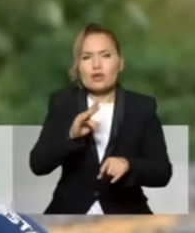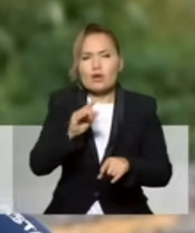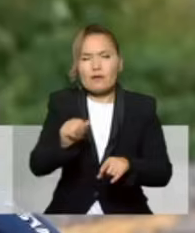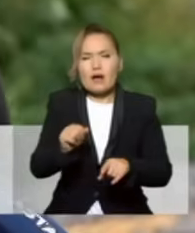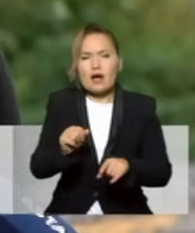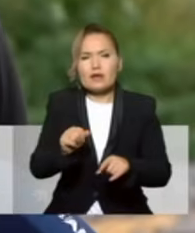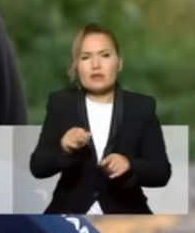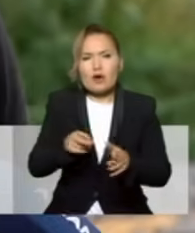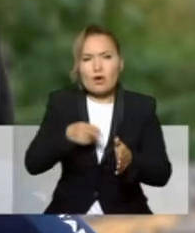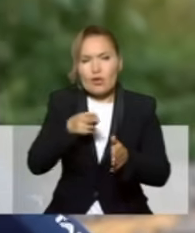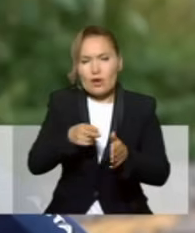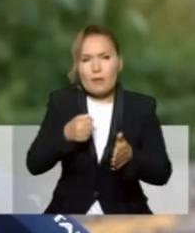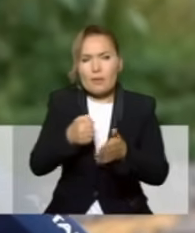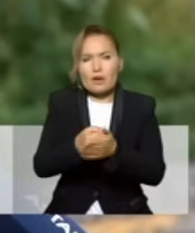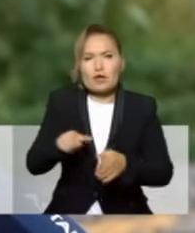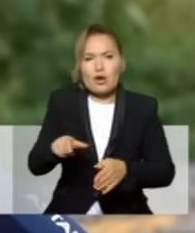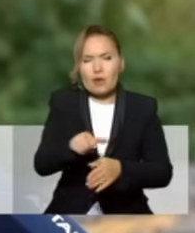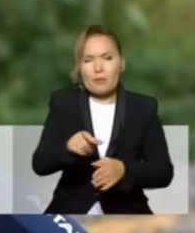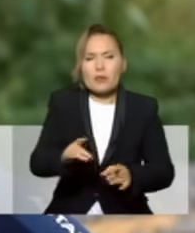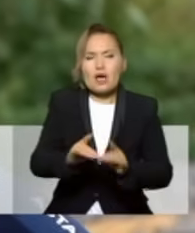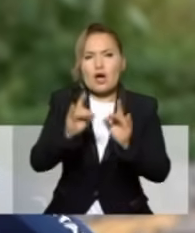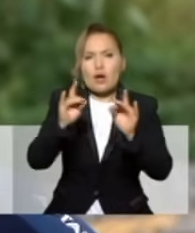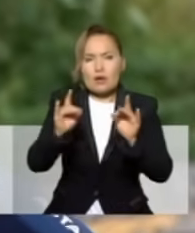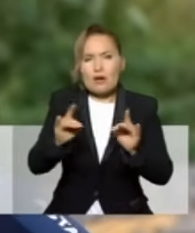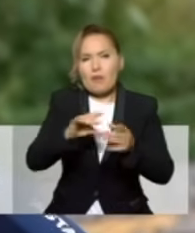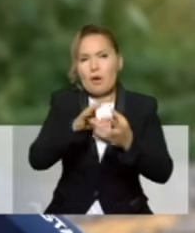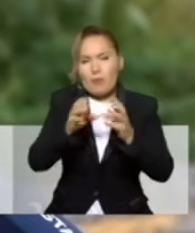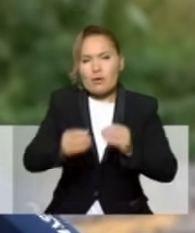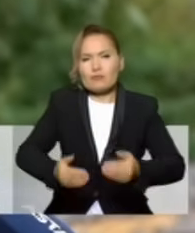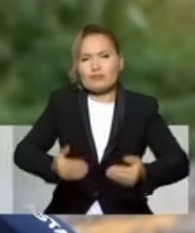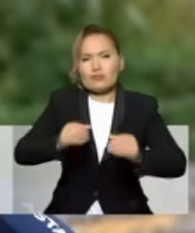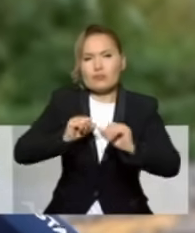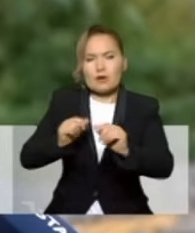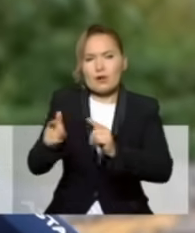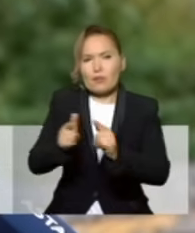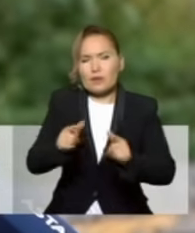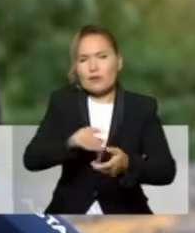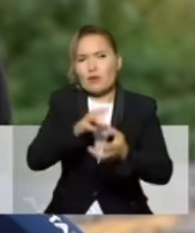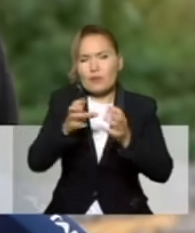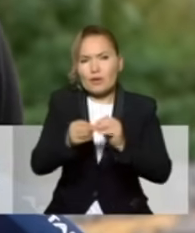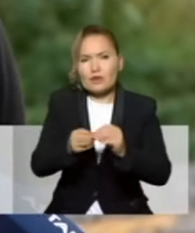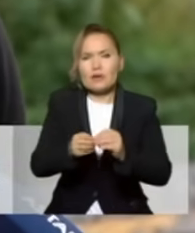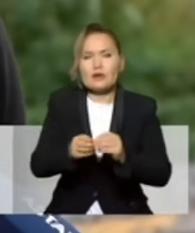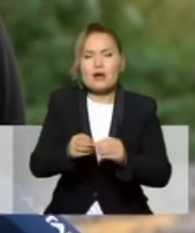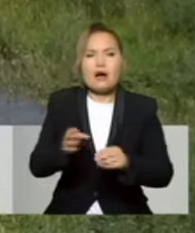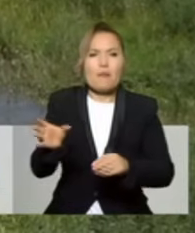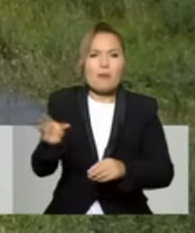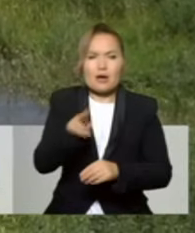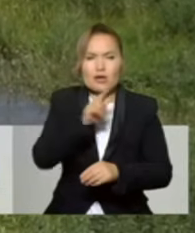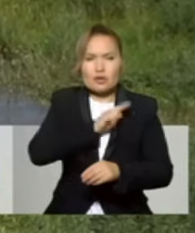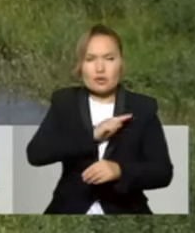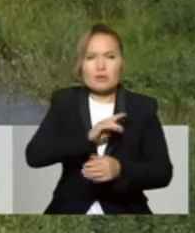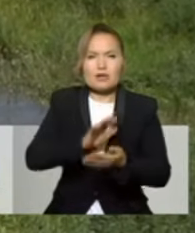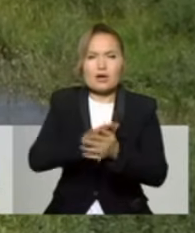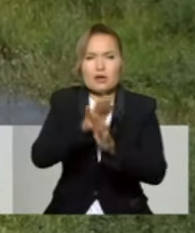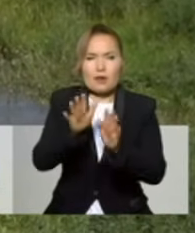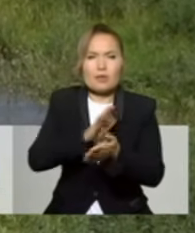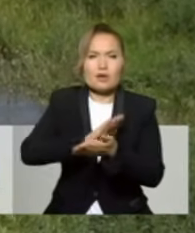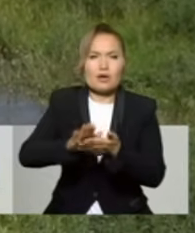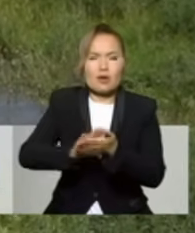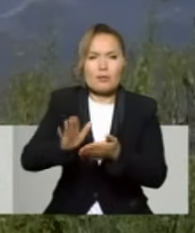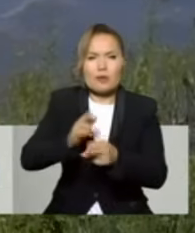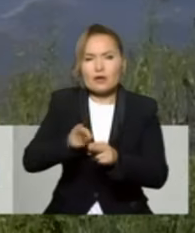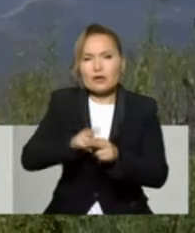темір жолға дейінгі аймақтар үйінділер үйлетін болады. Сонымен қатар ішіндегі ағаштар, талдар сол алынатын болады. Бұл жұмыстар жыл соңына